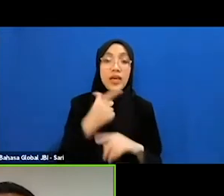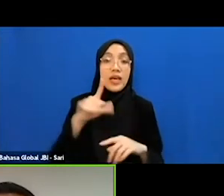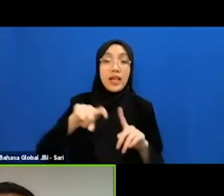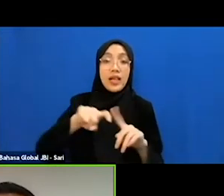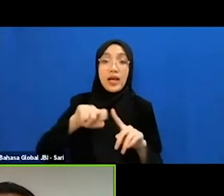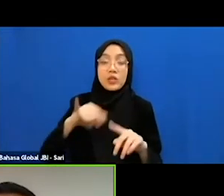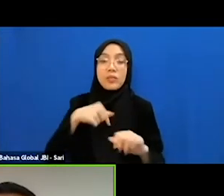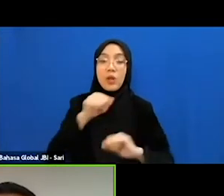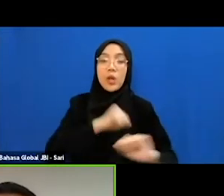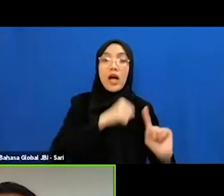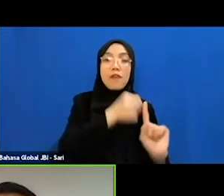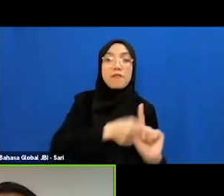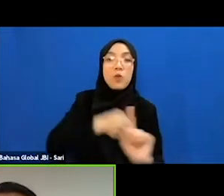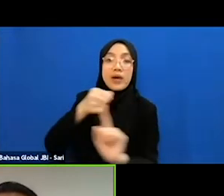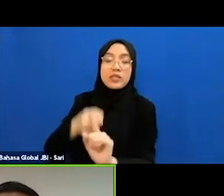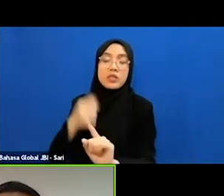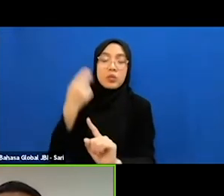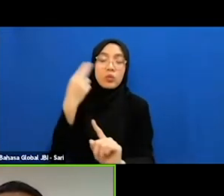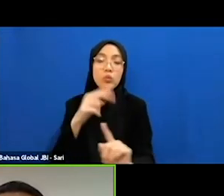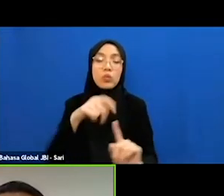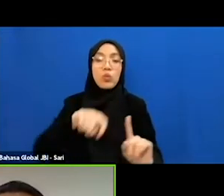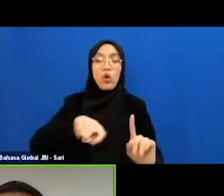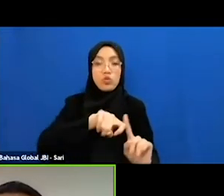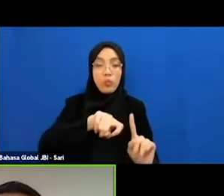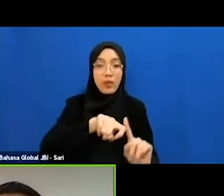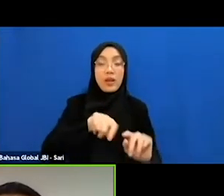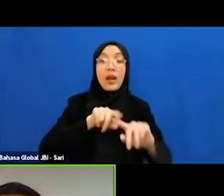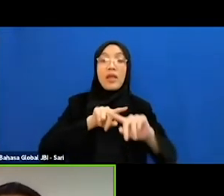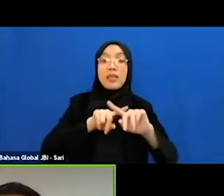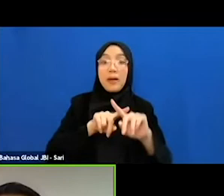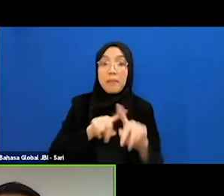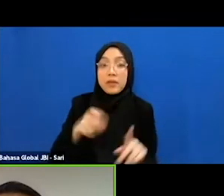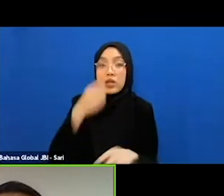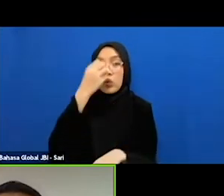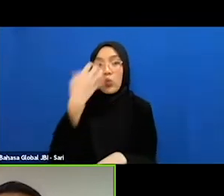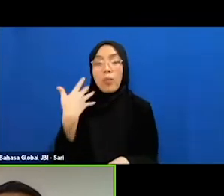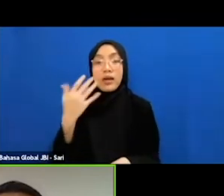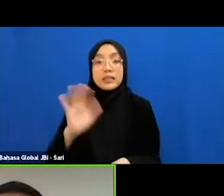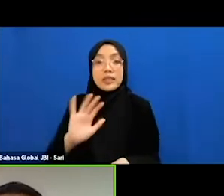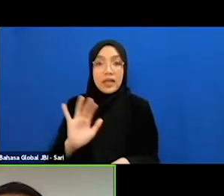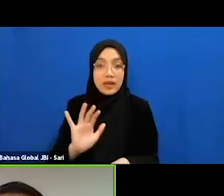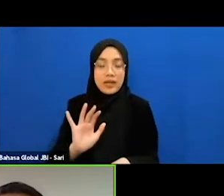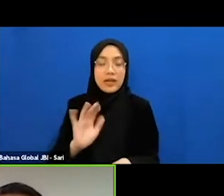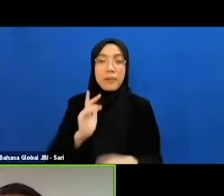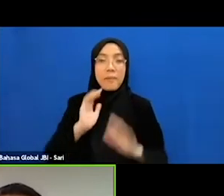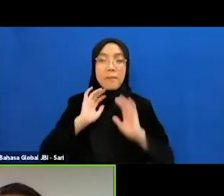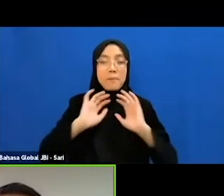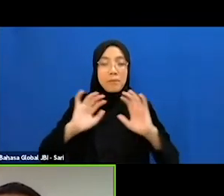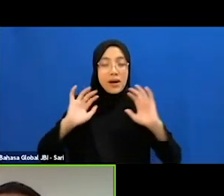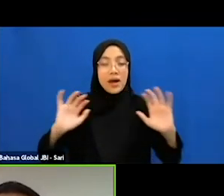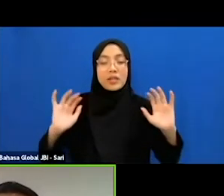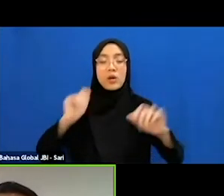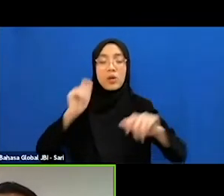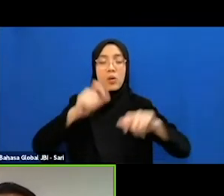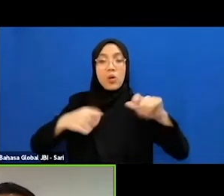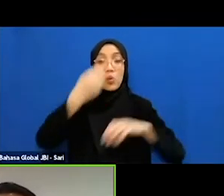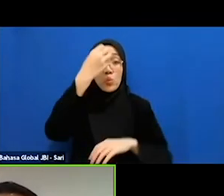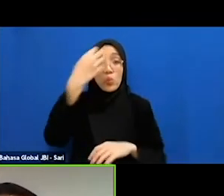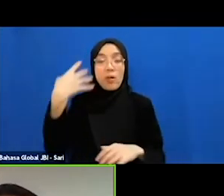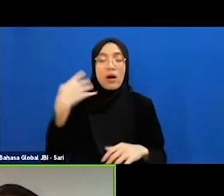advokasi terhadap konsumen tapi juga jangan lupa dari di yang banyak dilupakan yaitu